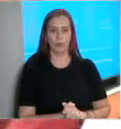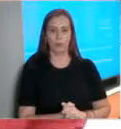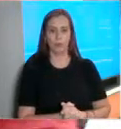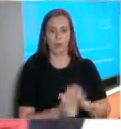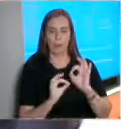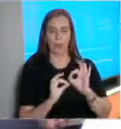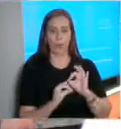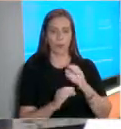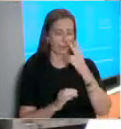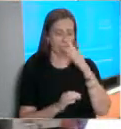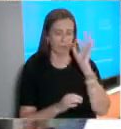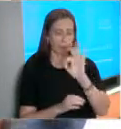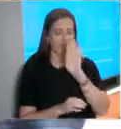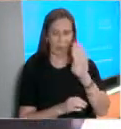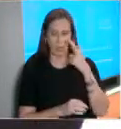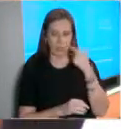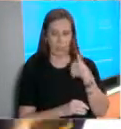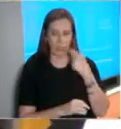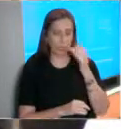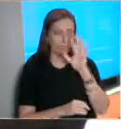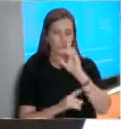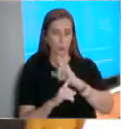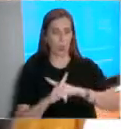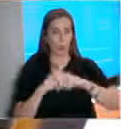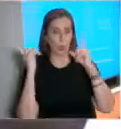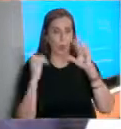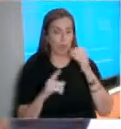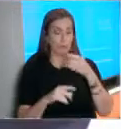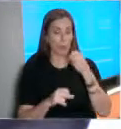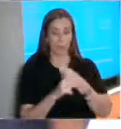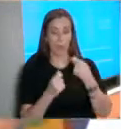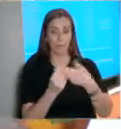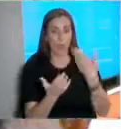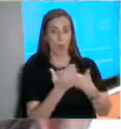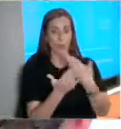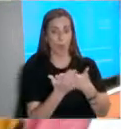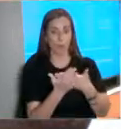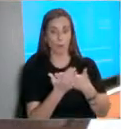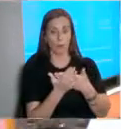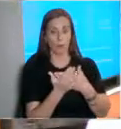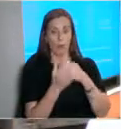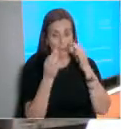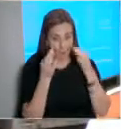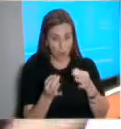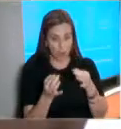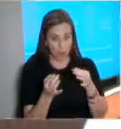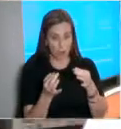העליום, מה שאני, שבאמת נראה לי קצת הזוי, אם הוא ילך על פי העובדות אחד